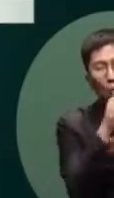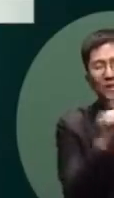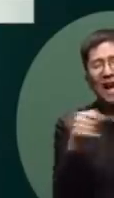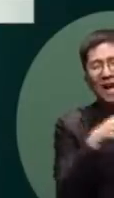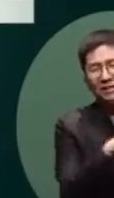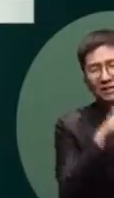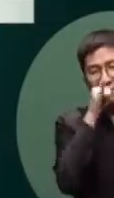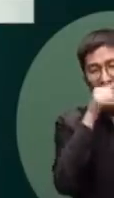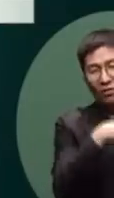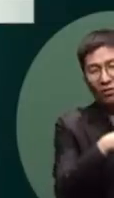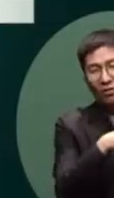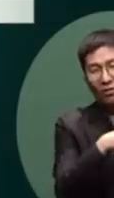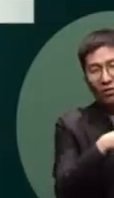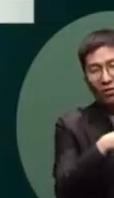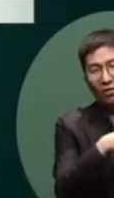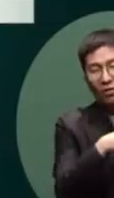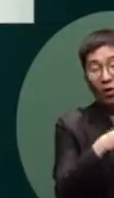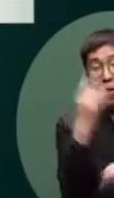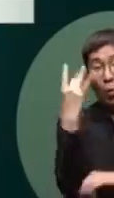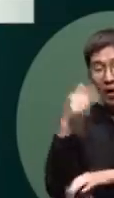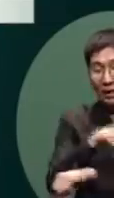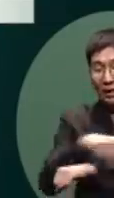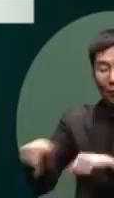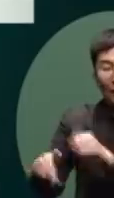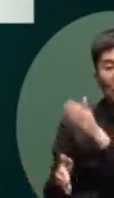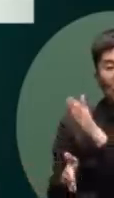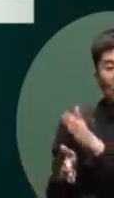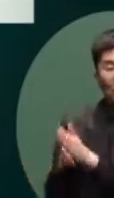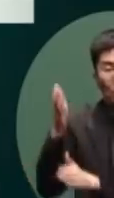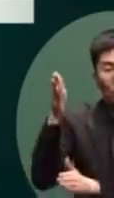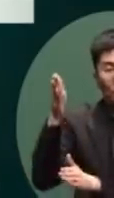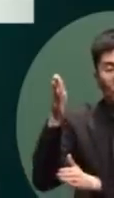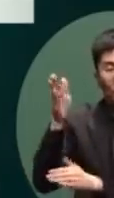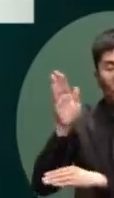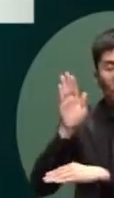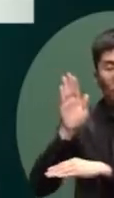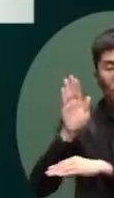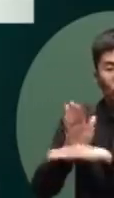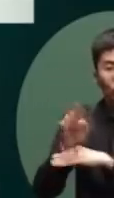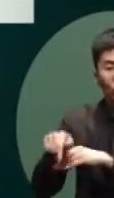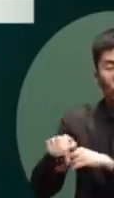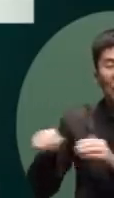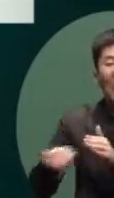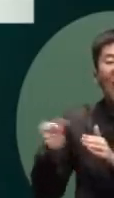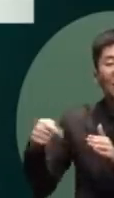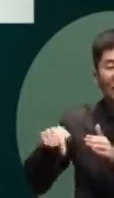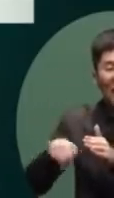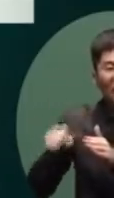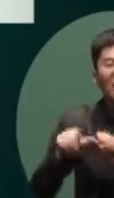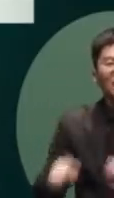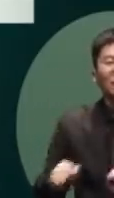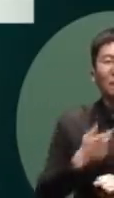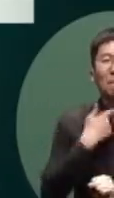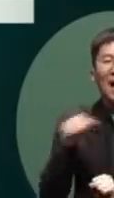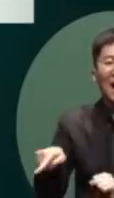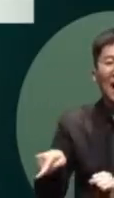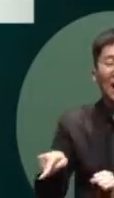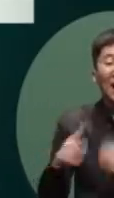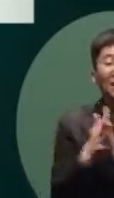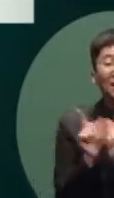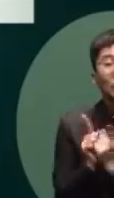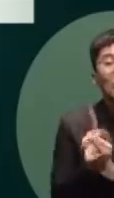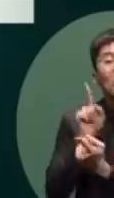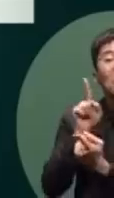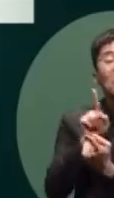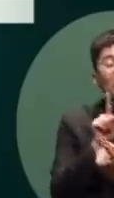이분이 그 기획본부에 있던 그분인데 우리 이재명 후보하고 독대에서 결재받았다는